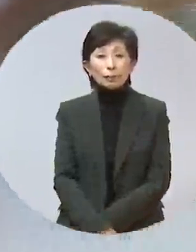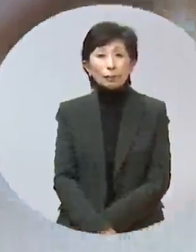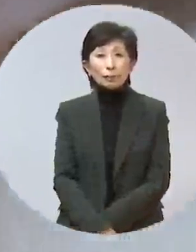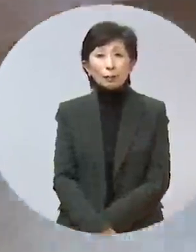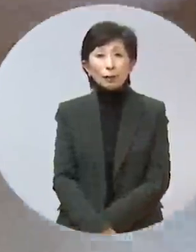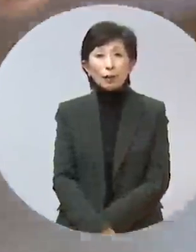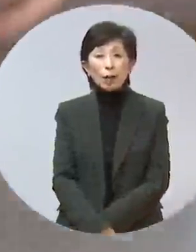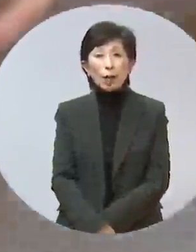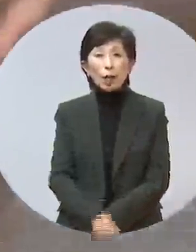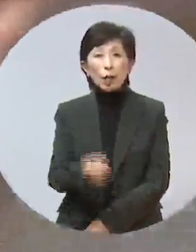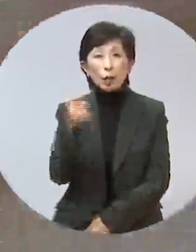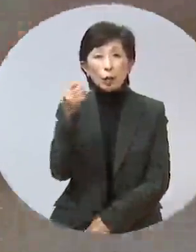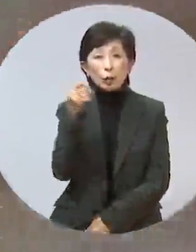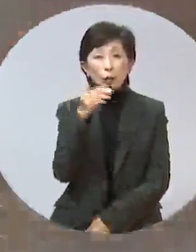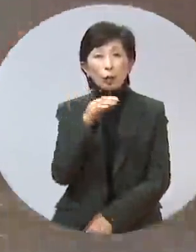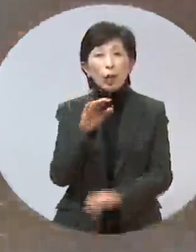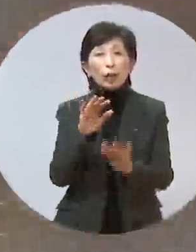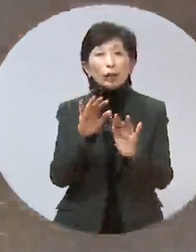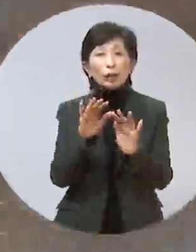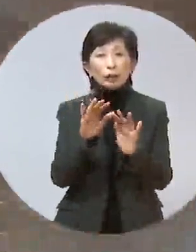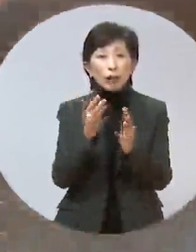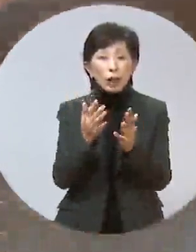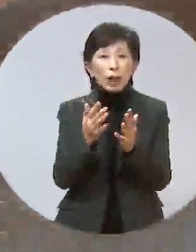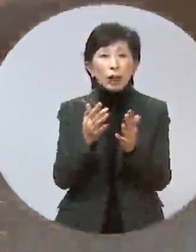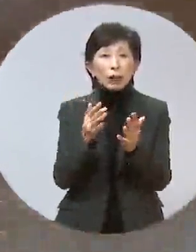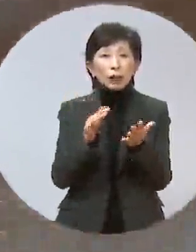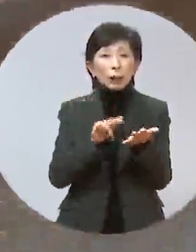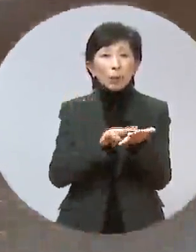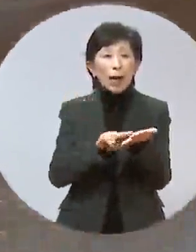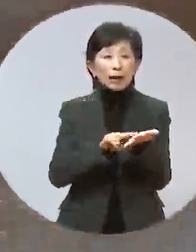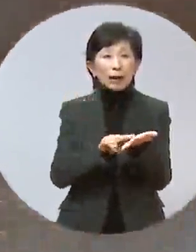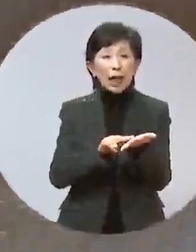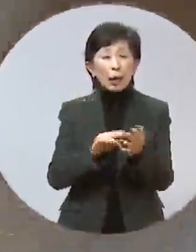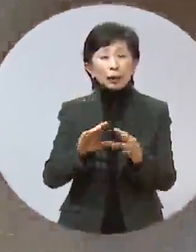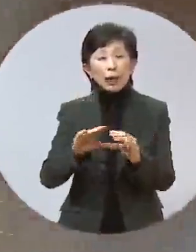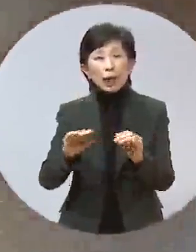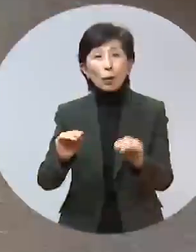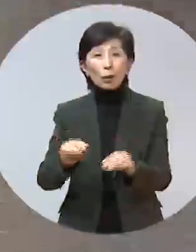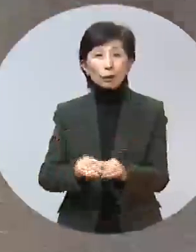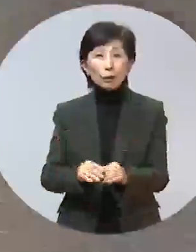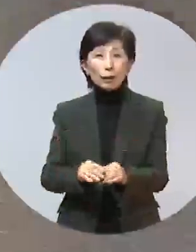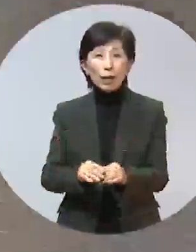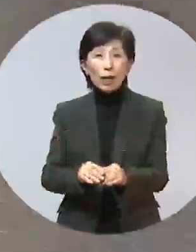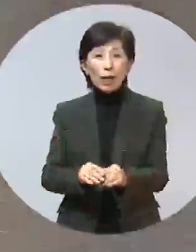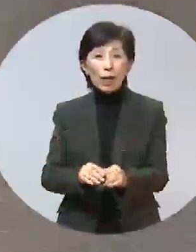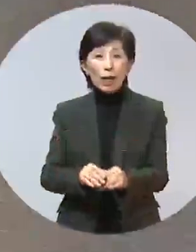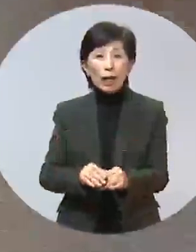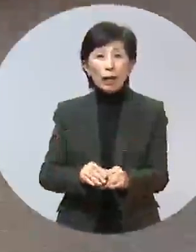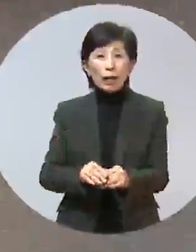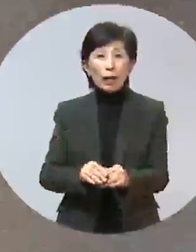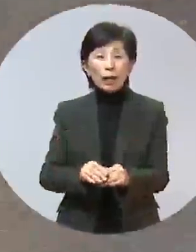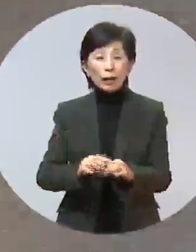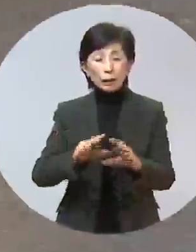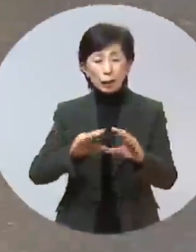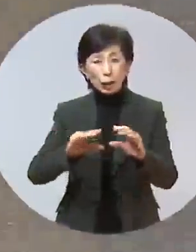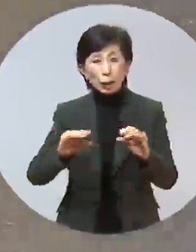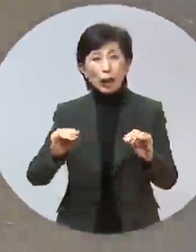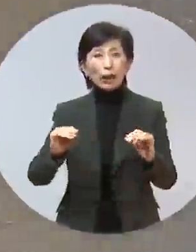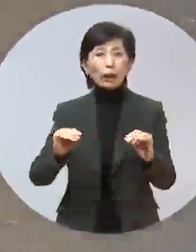無塩バターを室温に戻したらクリーム状になるまで練ります